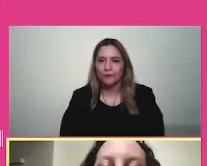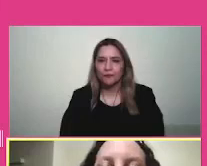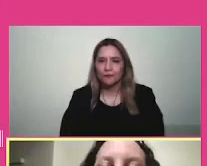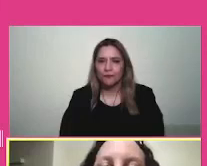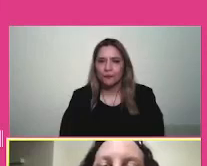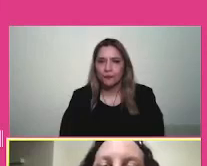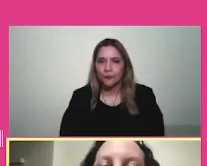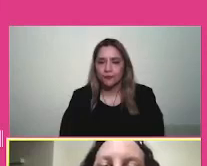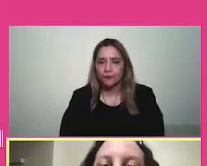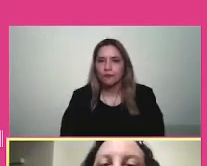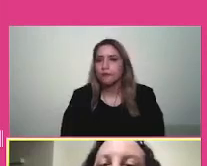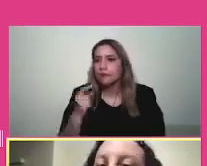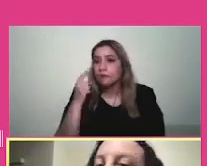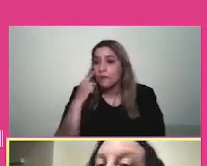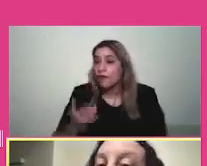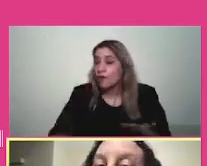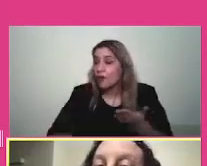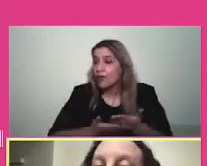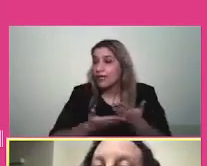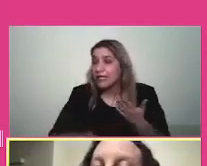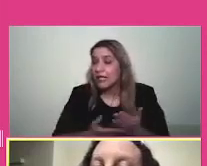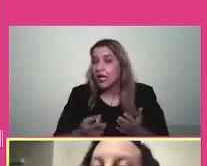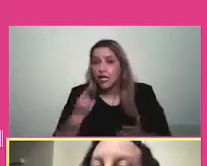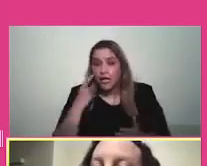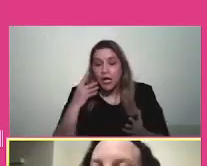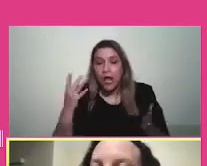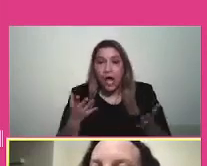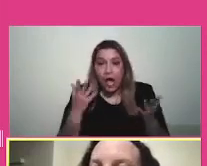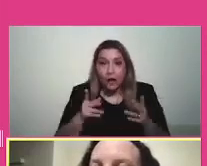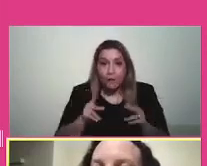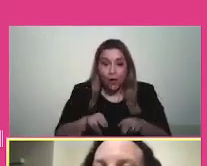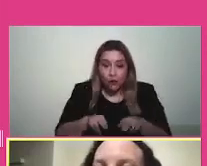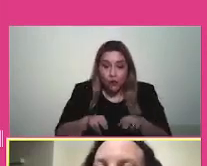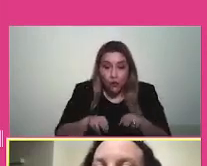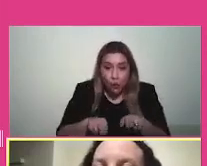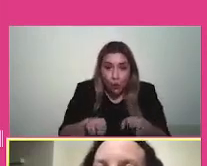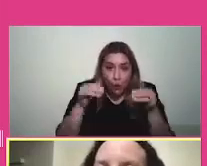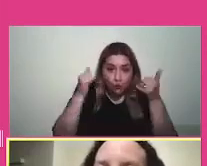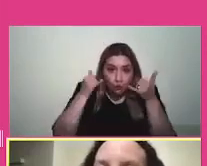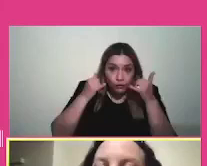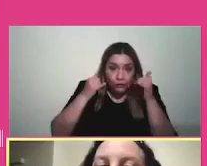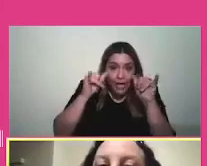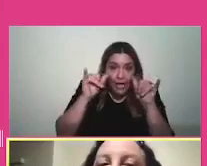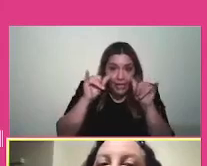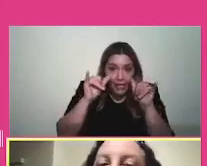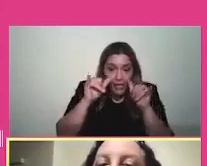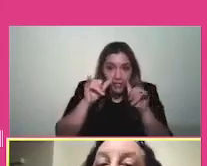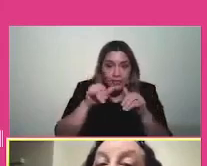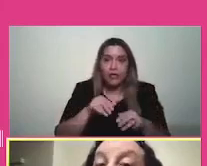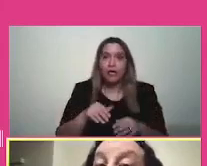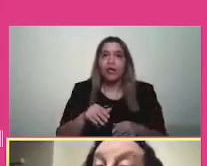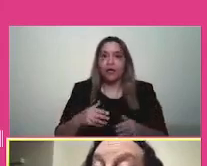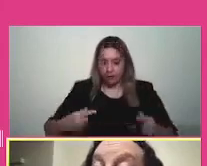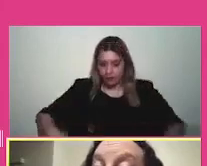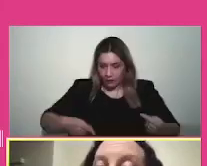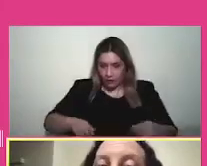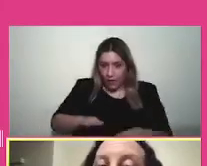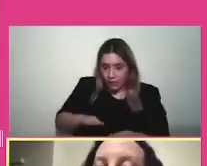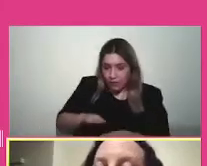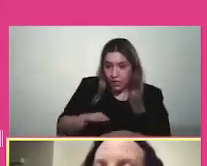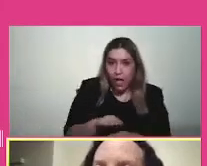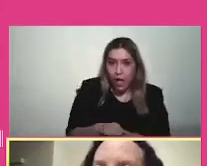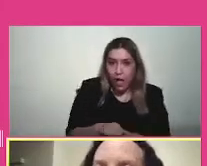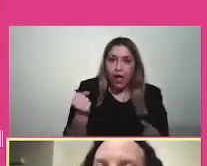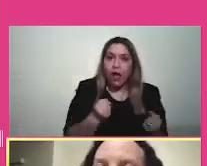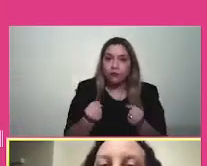Στην Αριάδνη. Η Αριάδνη μας βοηθάει όταν θα έχουμε ένα τέρας του δρόμου που παρκάρει σε ράμπα, να του σηκώσουμε με το